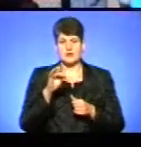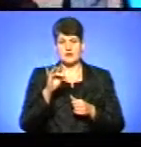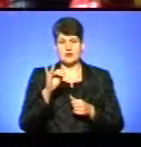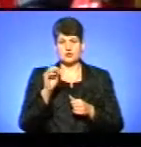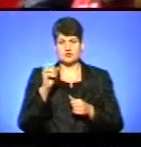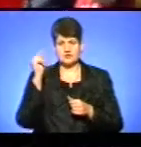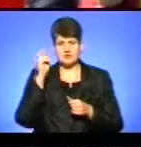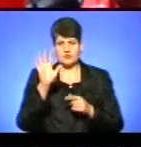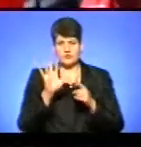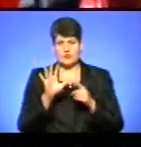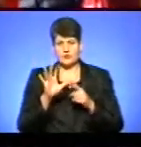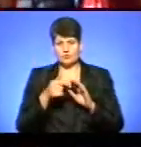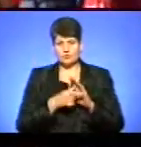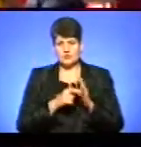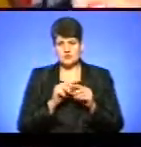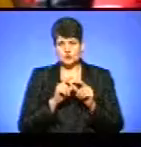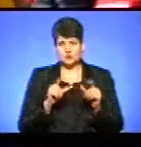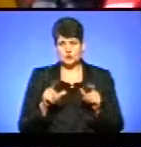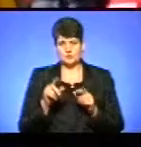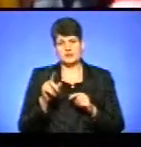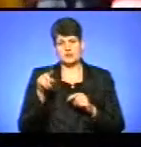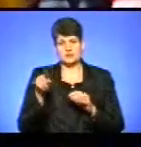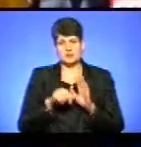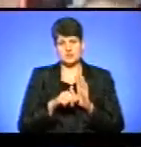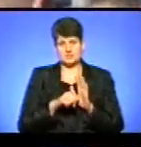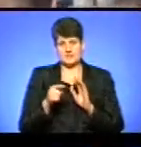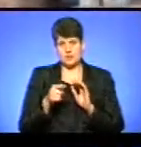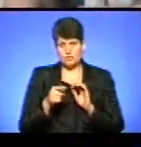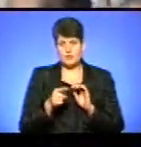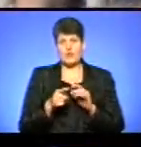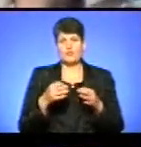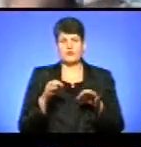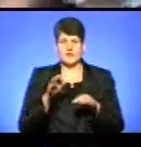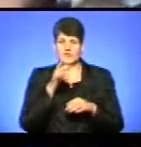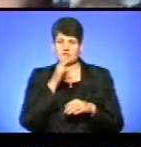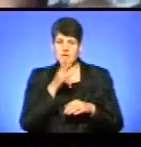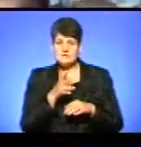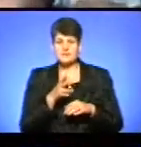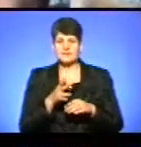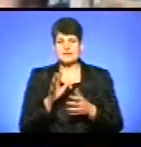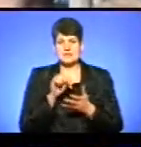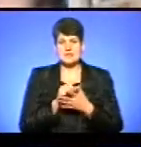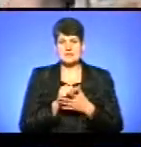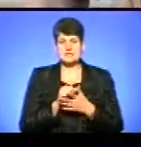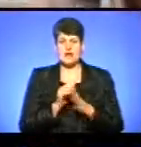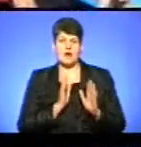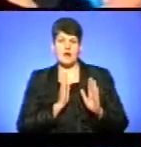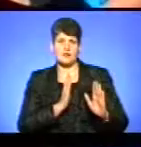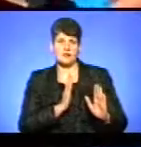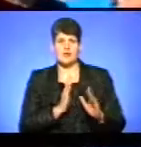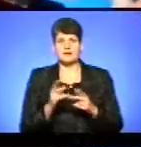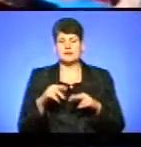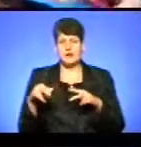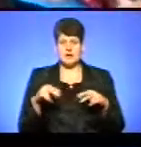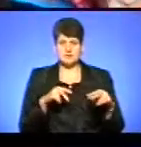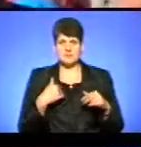5 класі школи-ліцею номер 6 міста Тернополя. У вільний від навчання час займається карате і танцями. Я